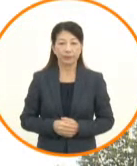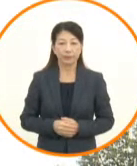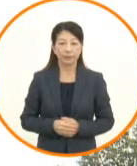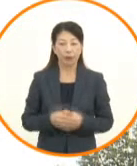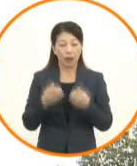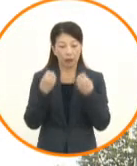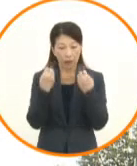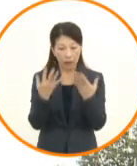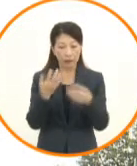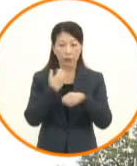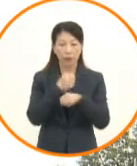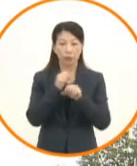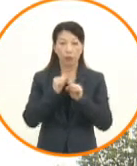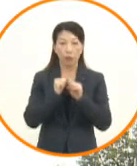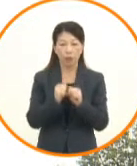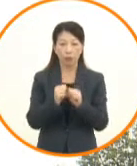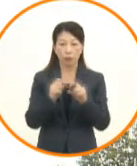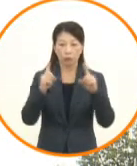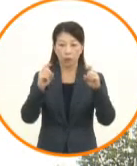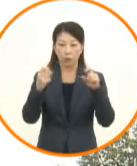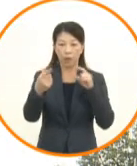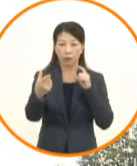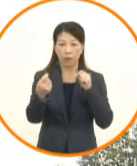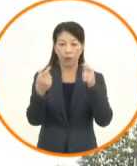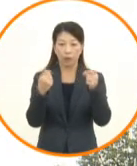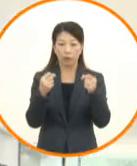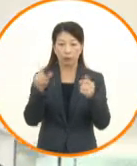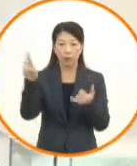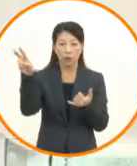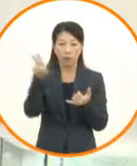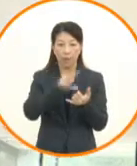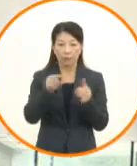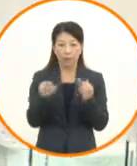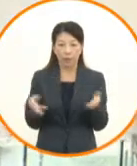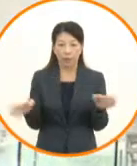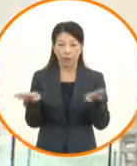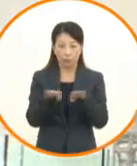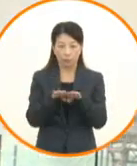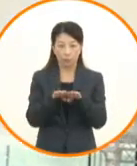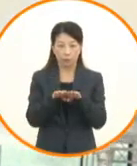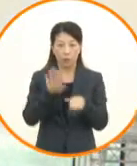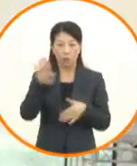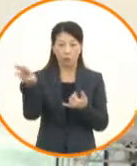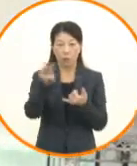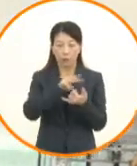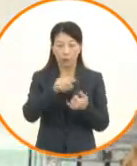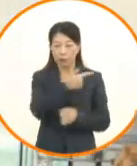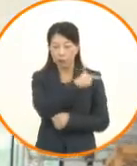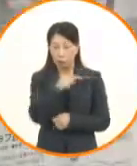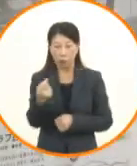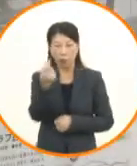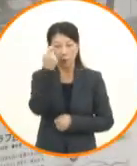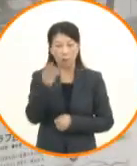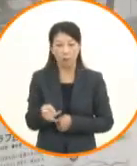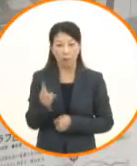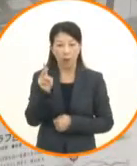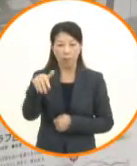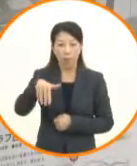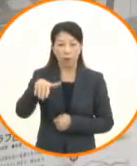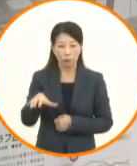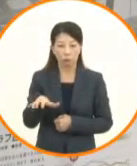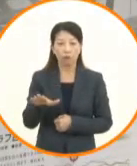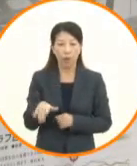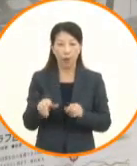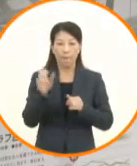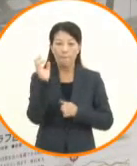最先端の減災研究が行われている名古屋大学減災館。防災や減災について学べるパネルや耐震を学ぶ